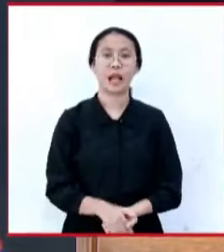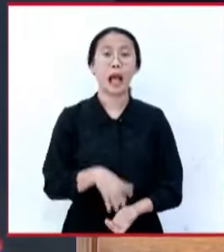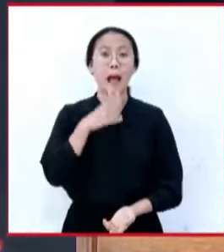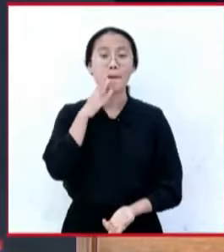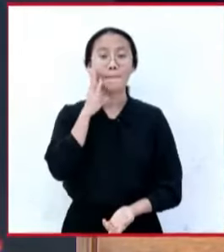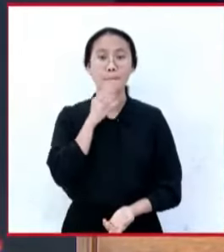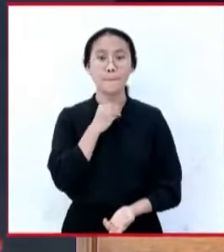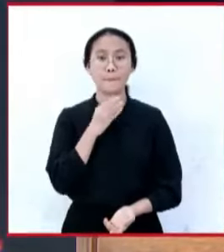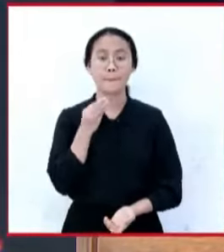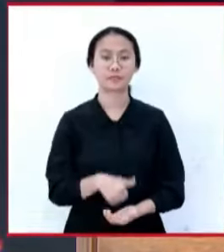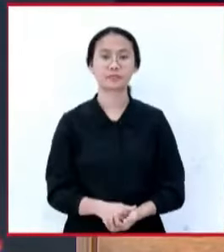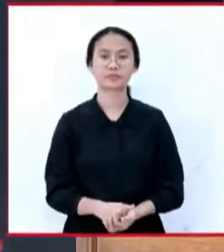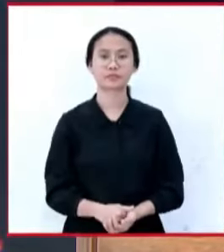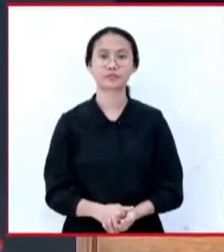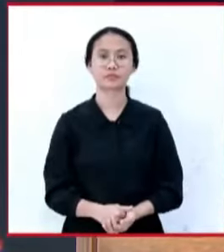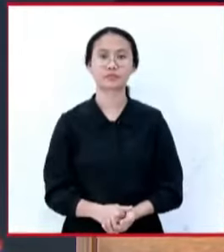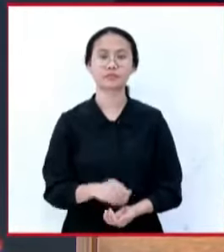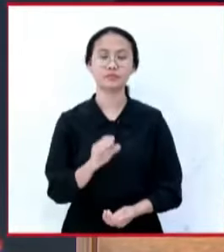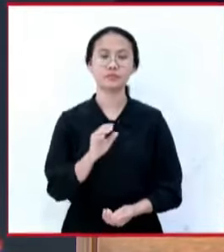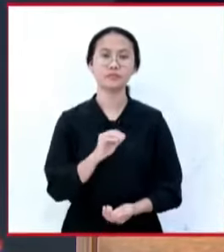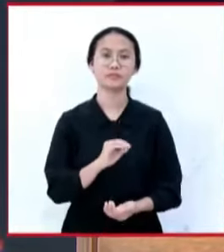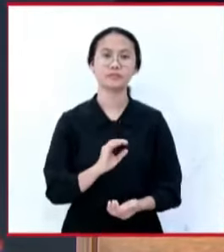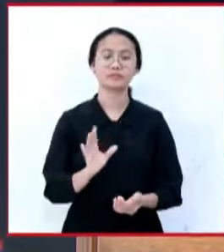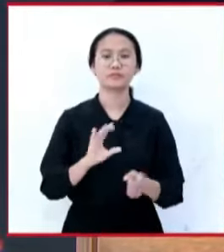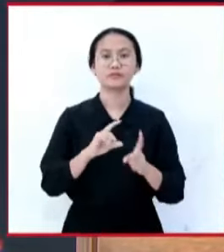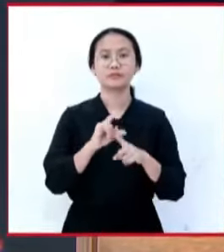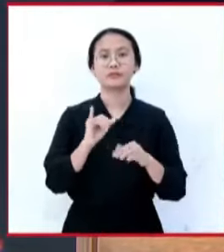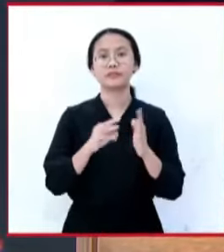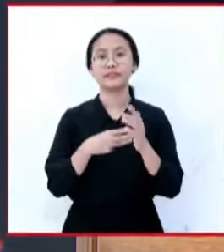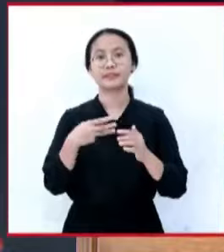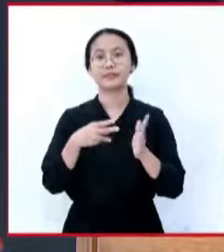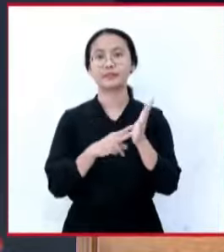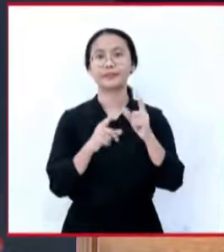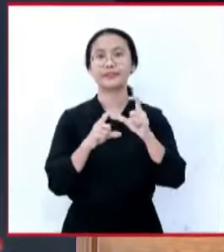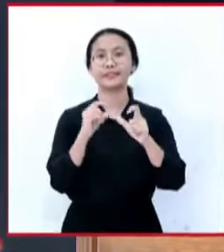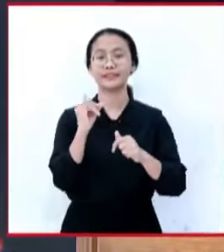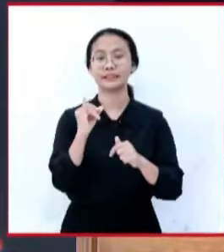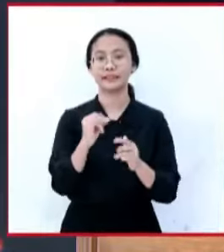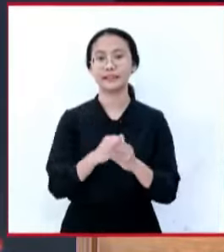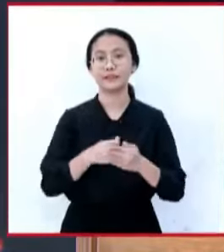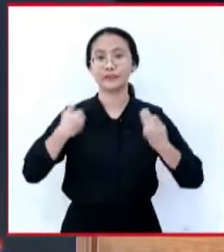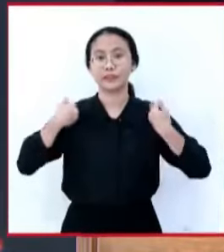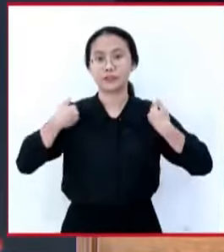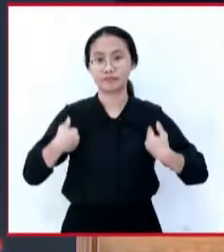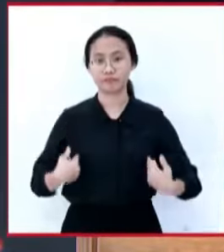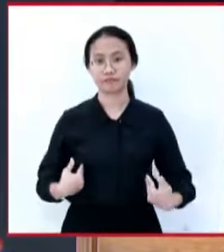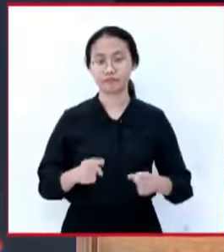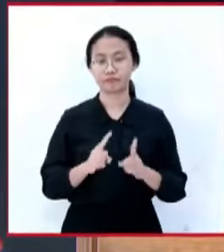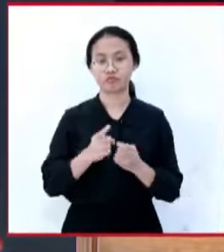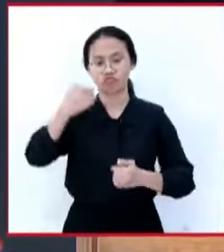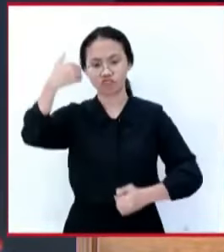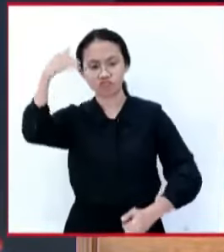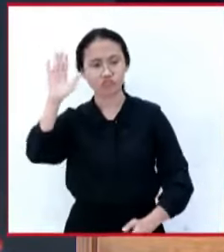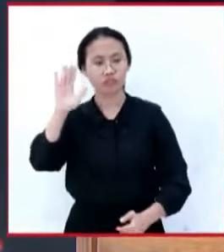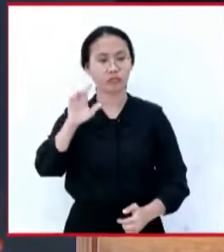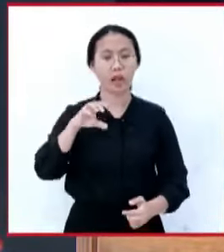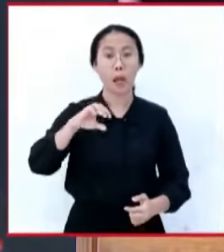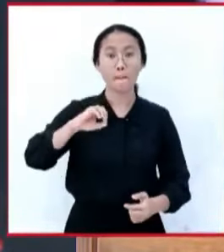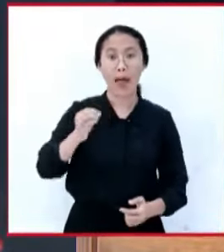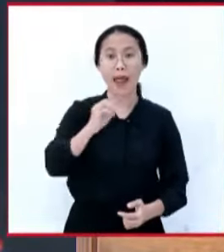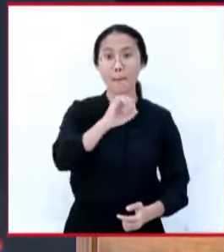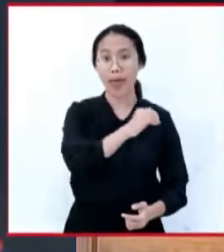bukan dimensi fisik karena seandainya orang pergi menelusuri seluruh planet yang bisa didatangi